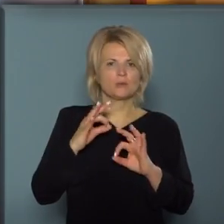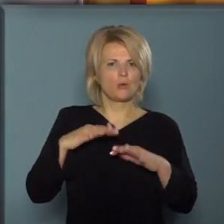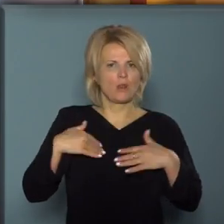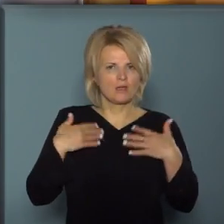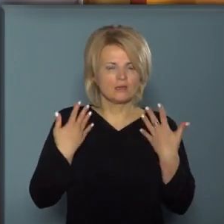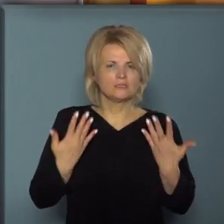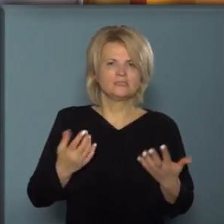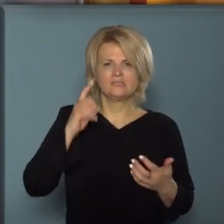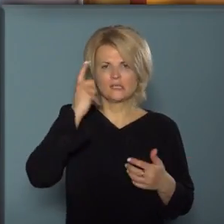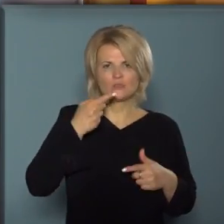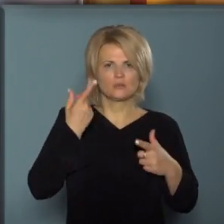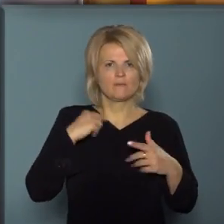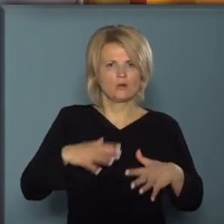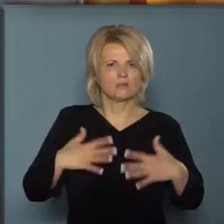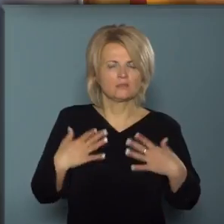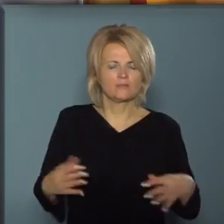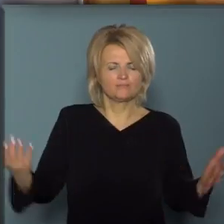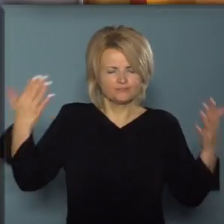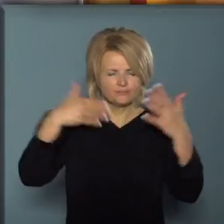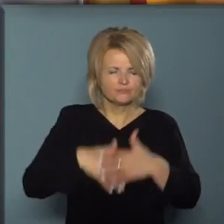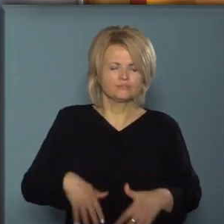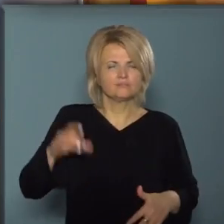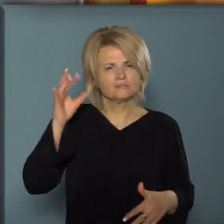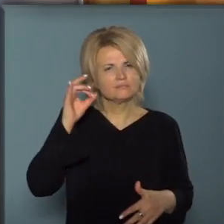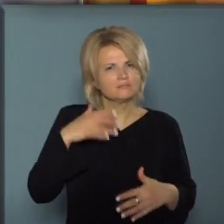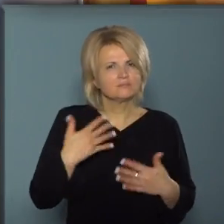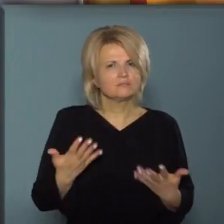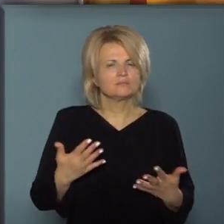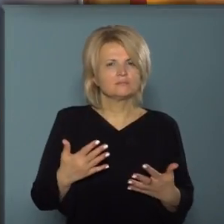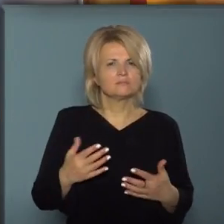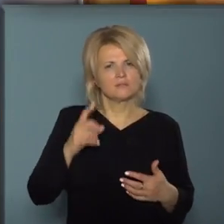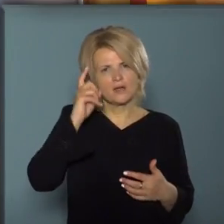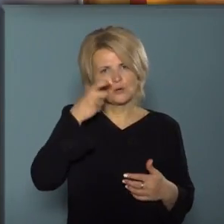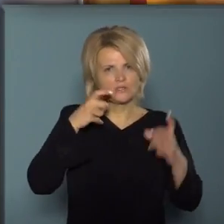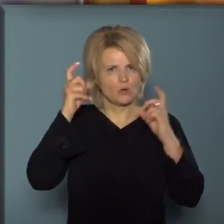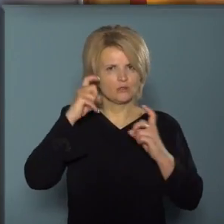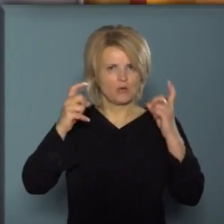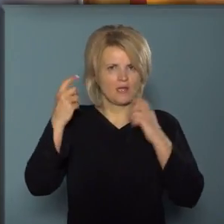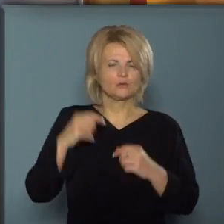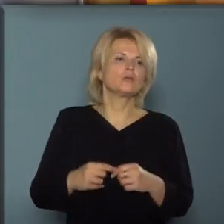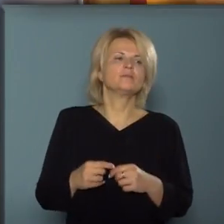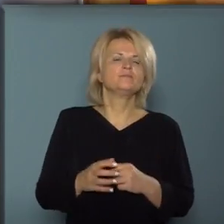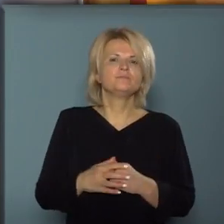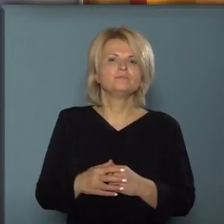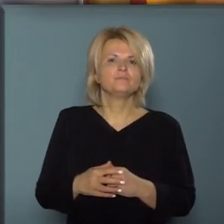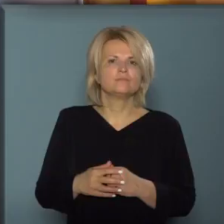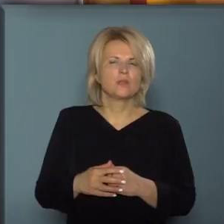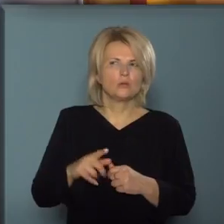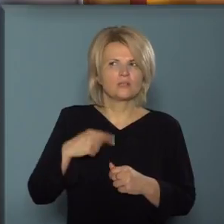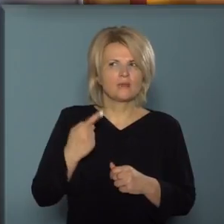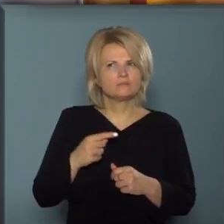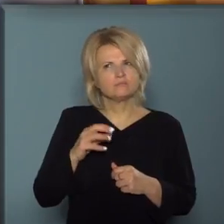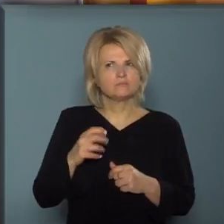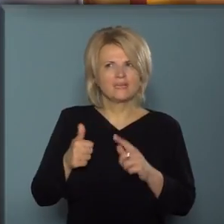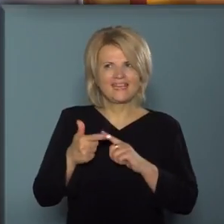jól. Tehát magam alatt voltam, és aztán jött a gondolat, hogy hát néha miért ne lehetne hétköznap